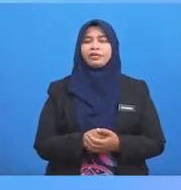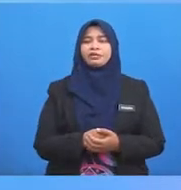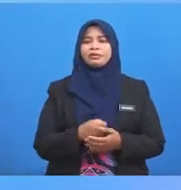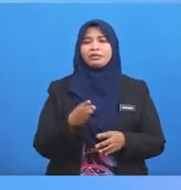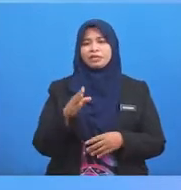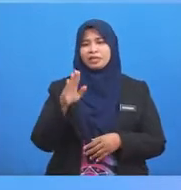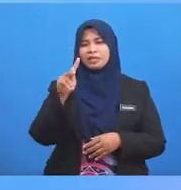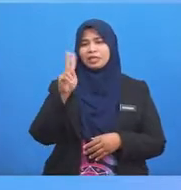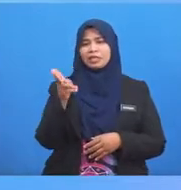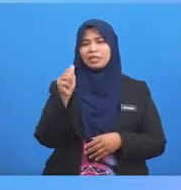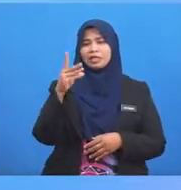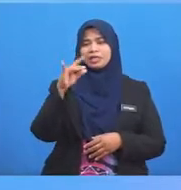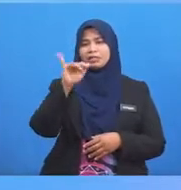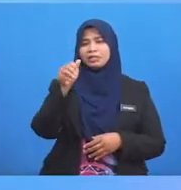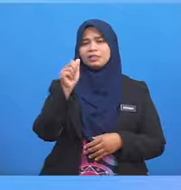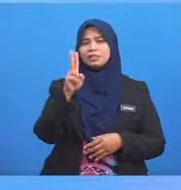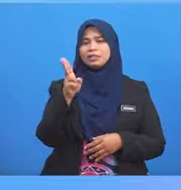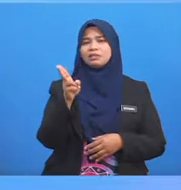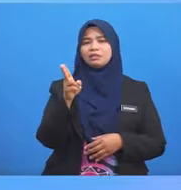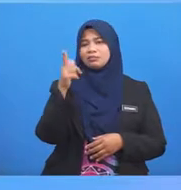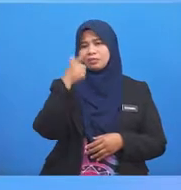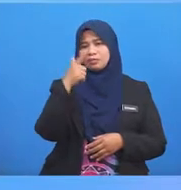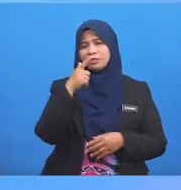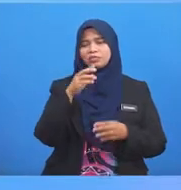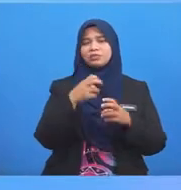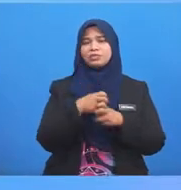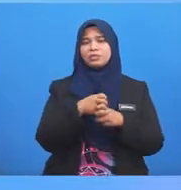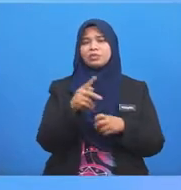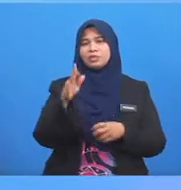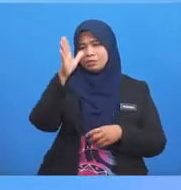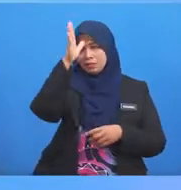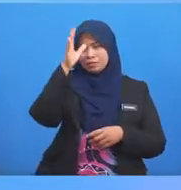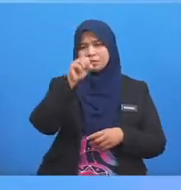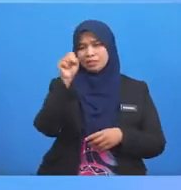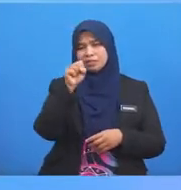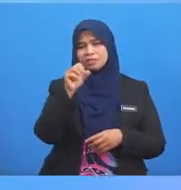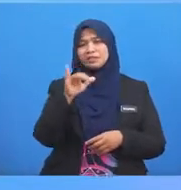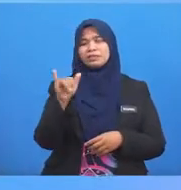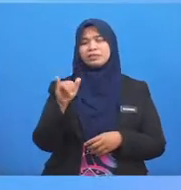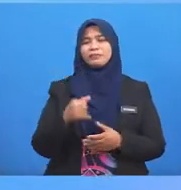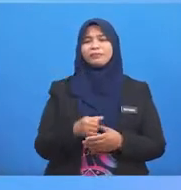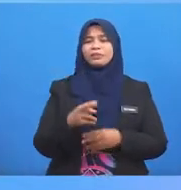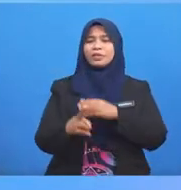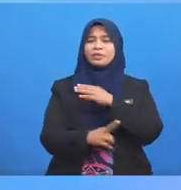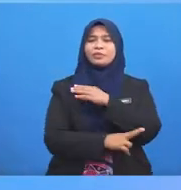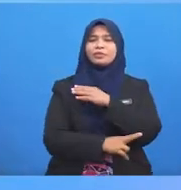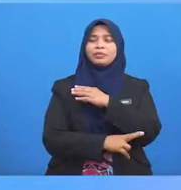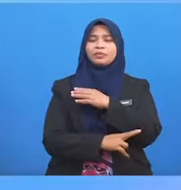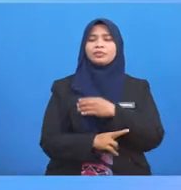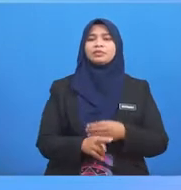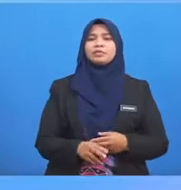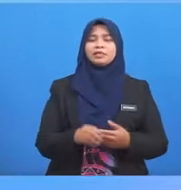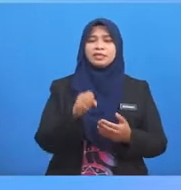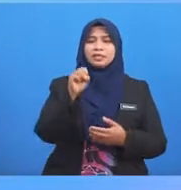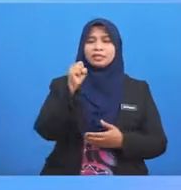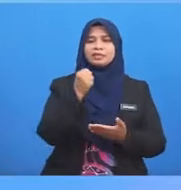Padahal Khadijah tidak ingin menyusahkan bapa saudaranya. Hukum Al-Kafalah di sini adalah